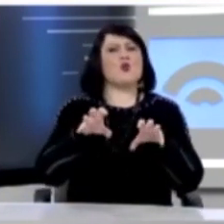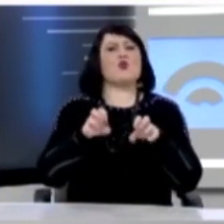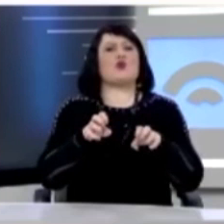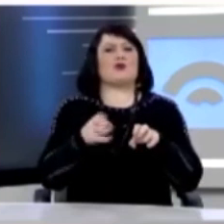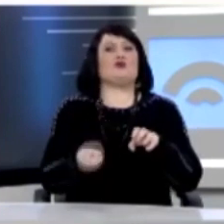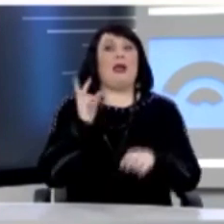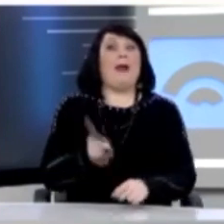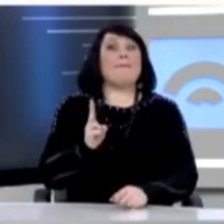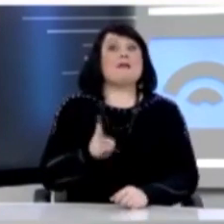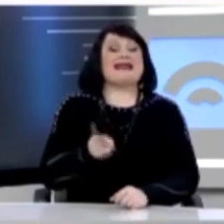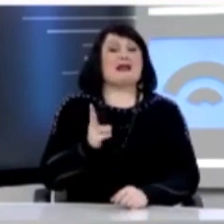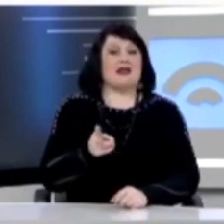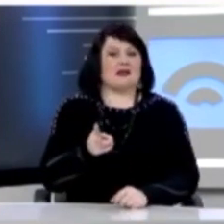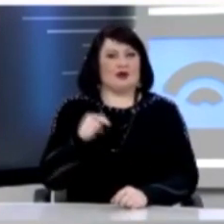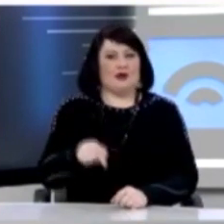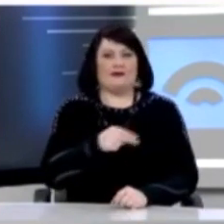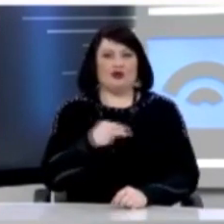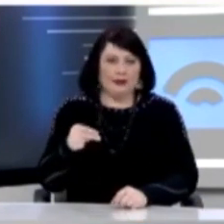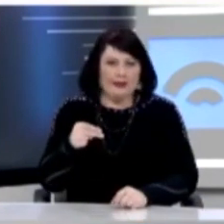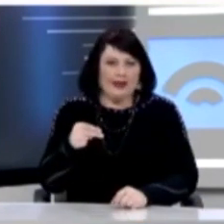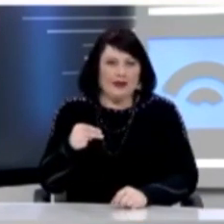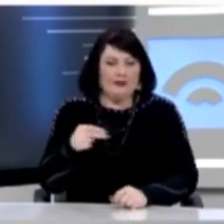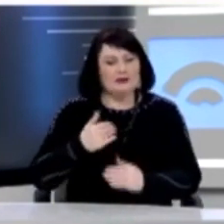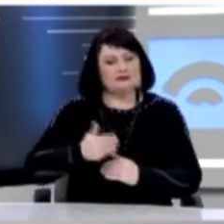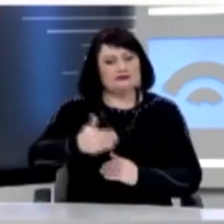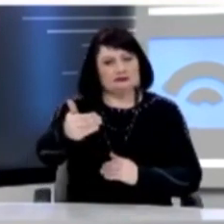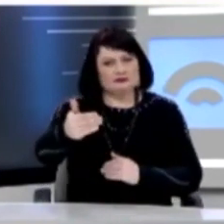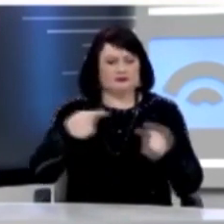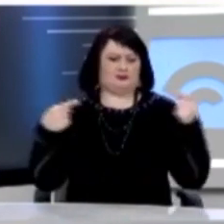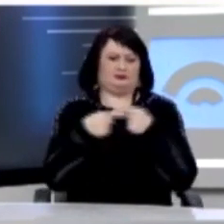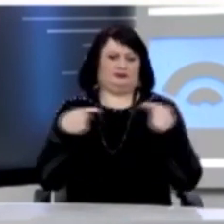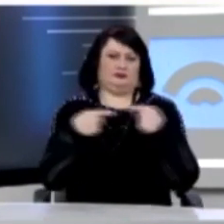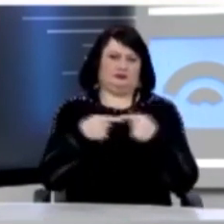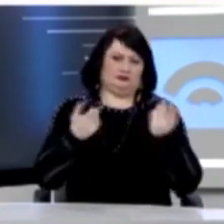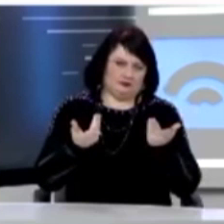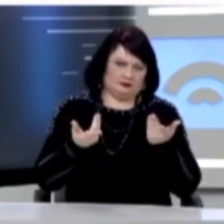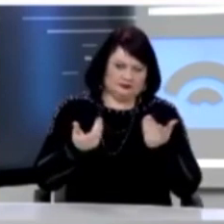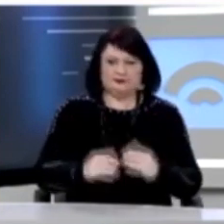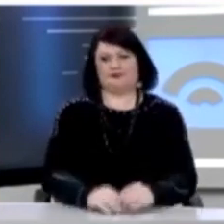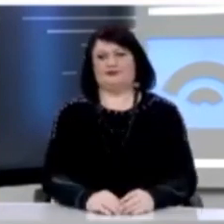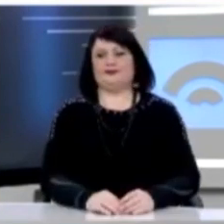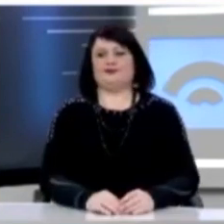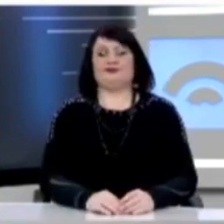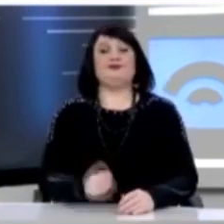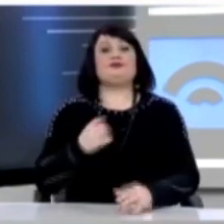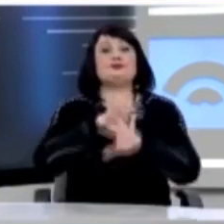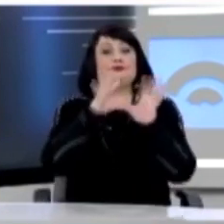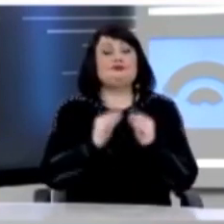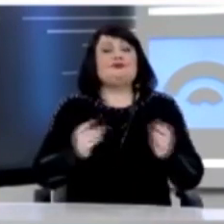νέων κινδύνων στο πλαίσιο της κλιμάκωσης της αντιπαράθεσης. Οι εξελίξεις